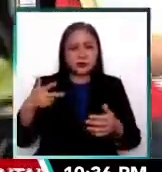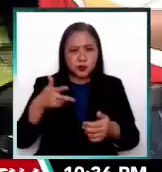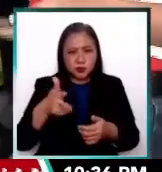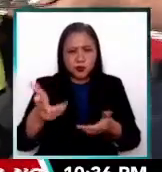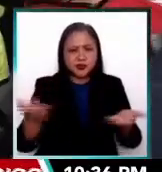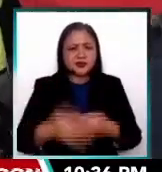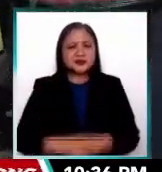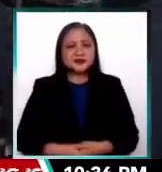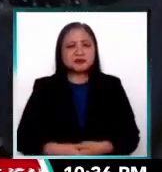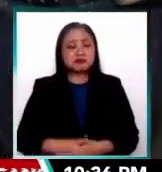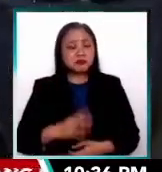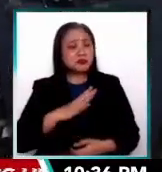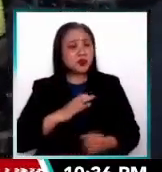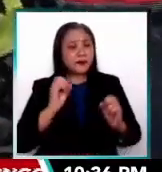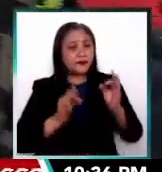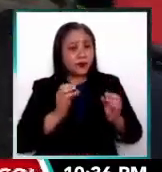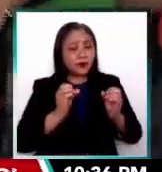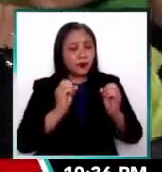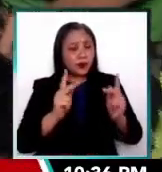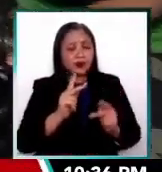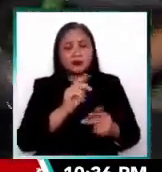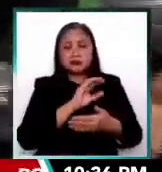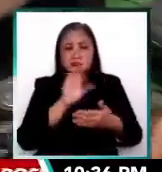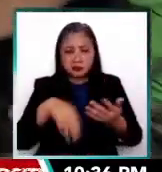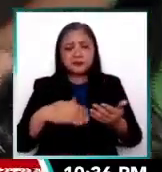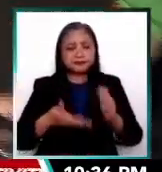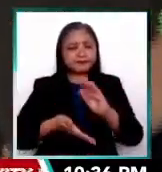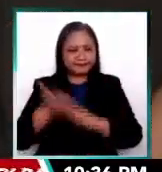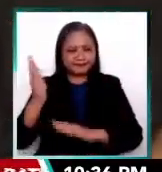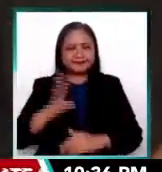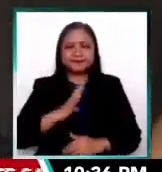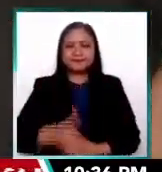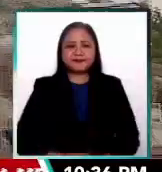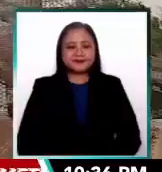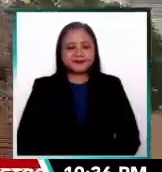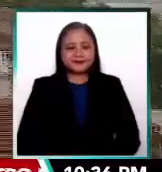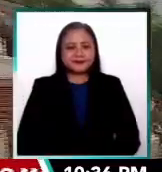okay naman daw lahat, ay agad din naman nilang pinapaalis ang mga ito.